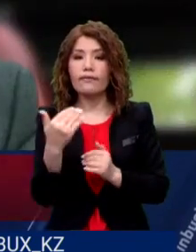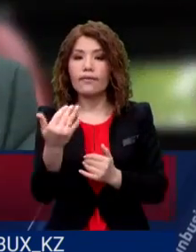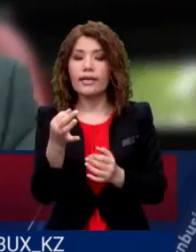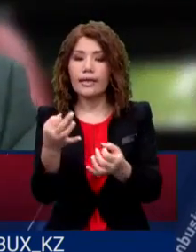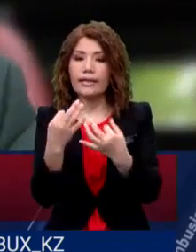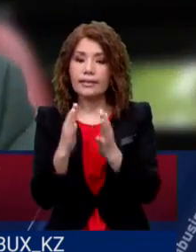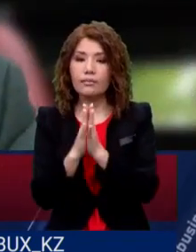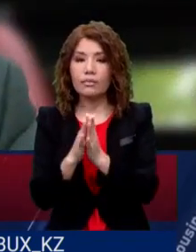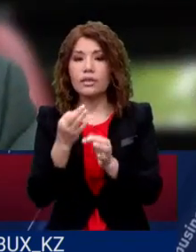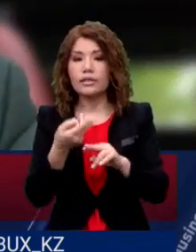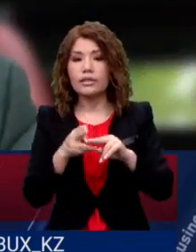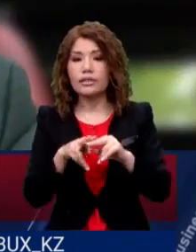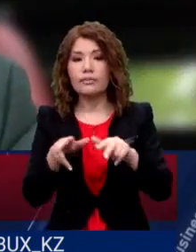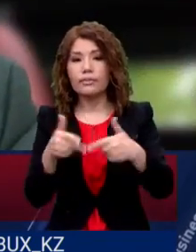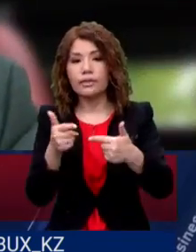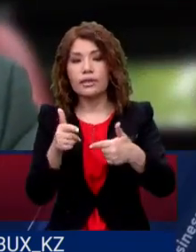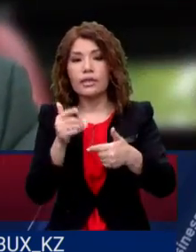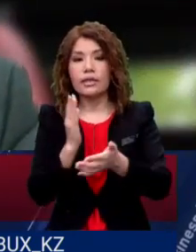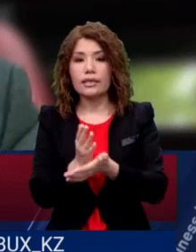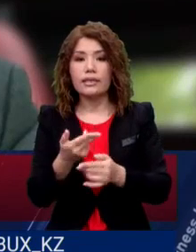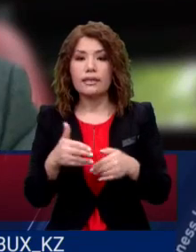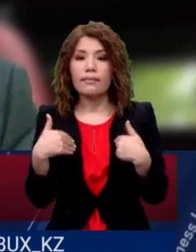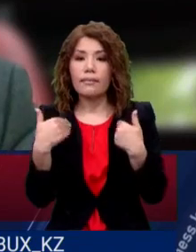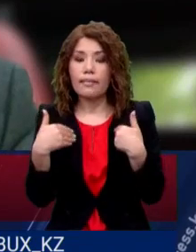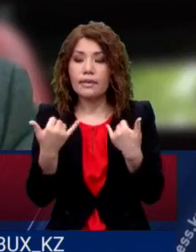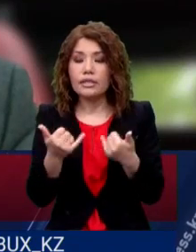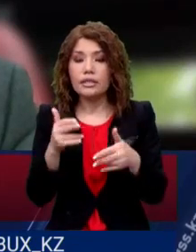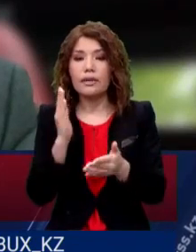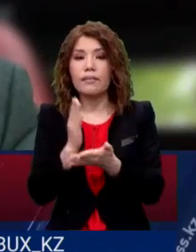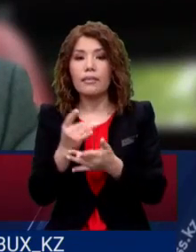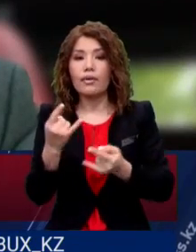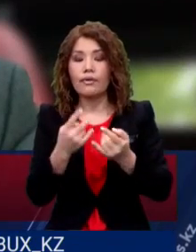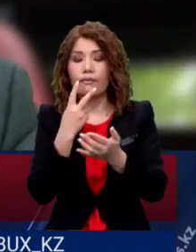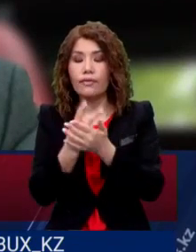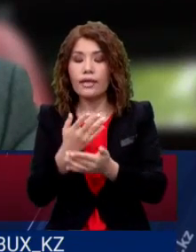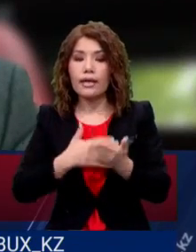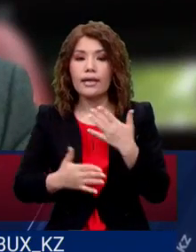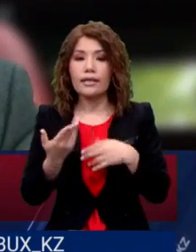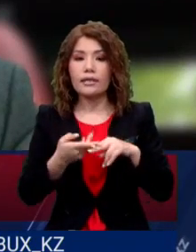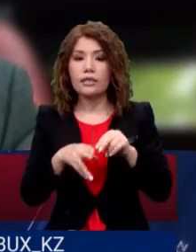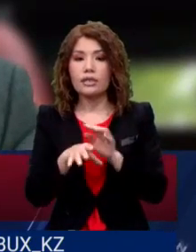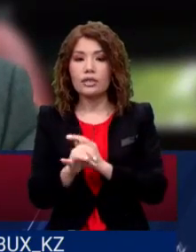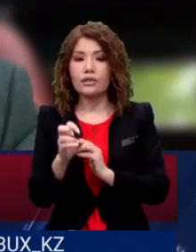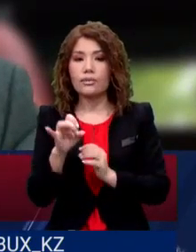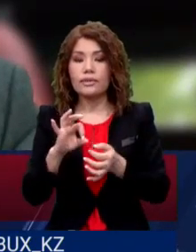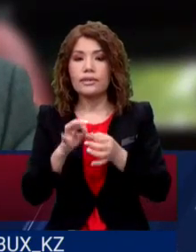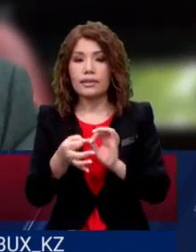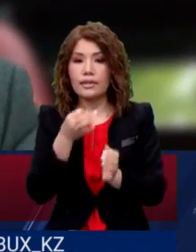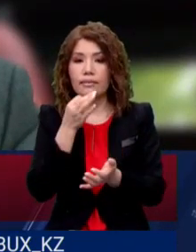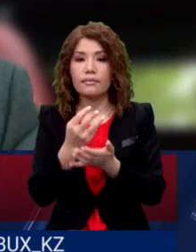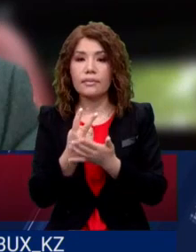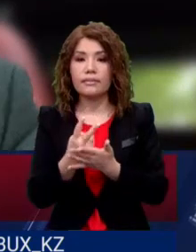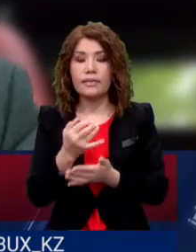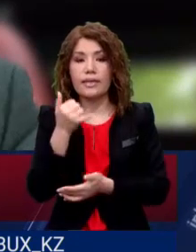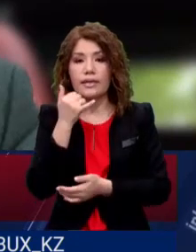Дулат мырза дәл қазір бізбен Skype арқылы байланыста тұр. Дулат армысыз, сізді біздің эфирде көргеніме қуаныштымын. Әдеттегідей әуелі байланыстың бар жоғын тексеріп алайық.